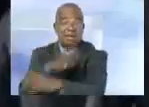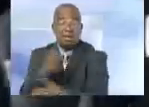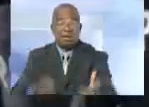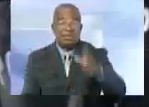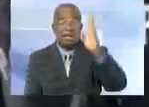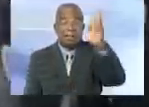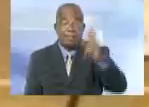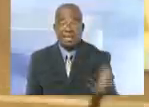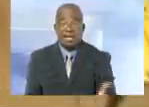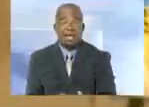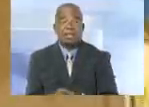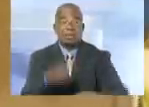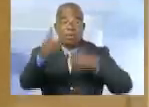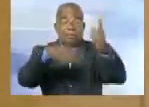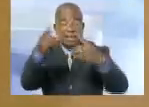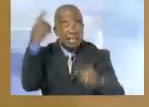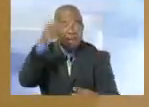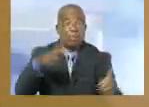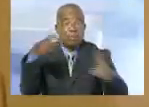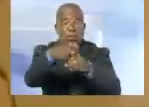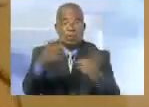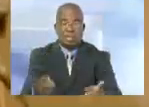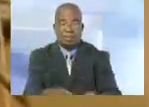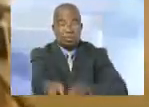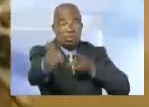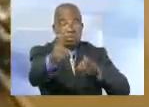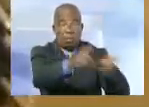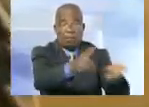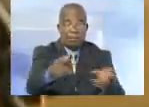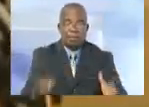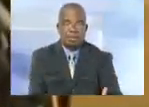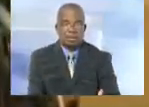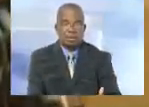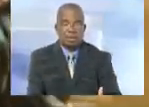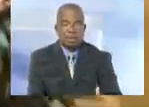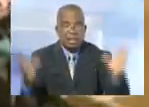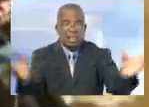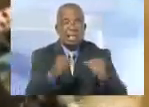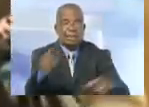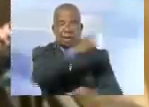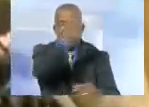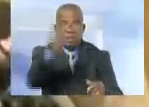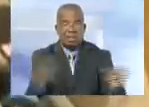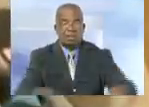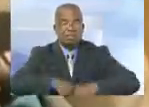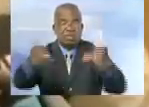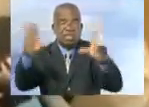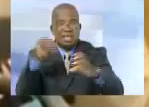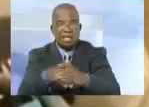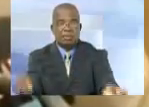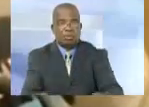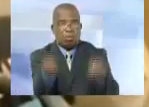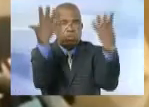de gaz dans la maison après que l'ex-policier responsable de la mort de 4 personnes eut refusé de se rendre.